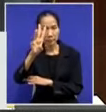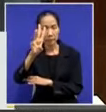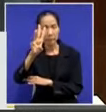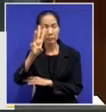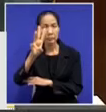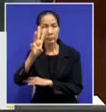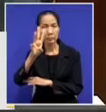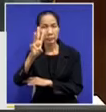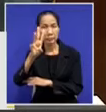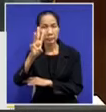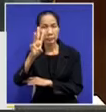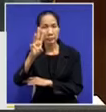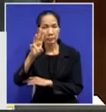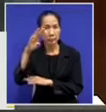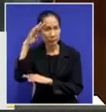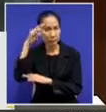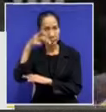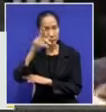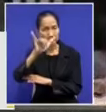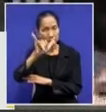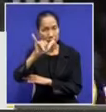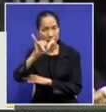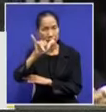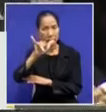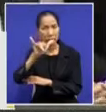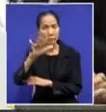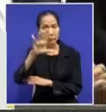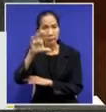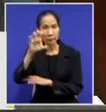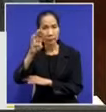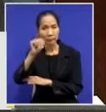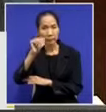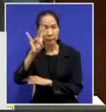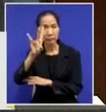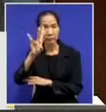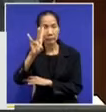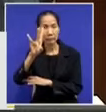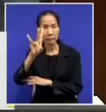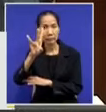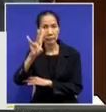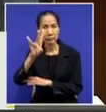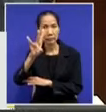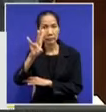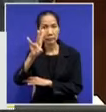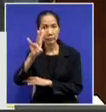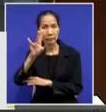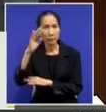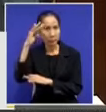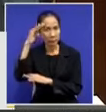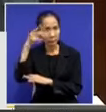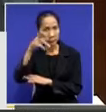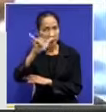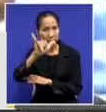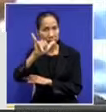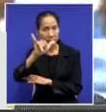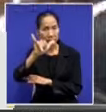ธวัฒน์วงสุวรรณ พลเอกประยุทธ์จันทร์โอชาครับ 547นายสุประชัยใจสมุทร พ พลเอกประยุทธ์จัน